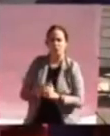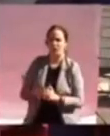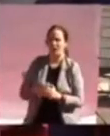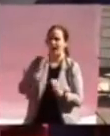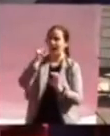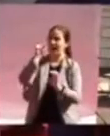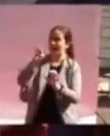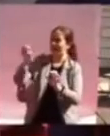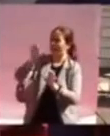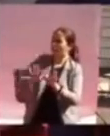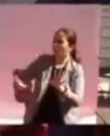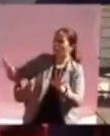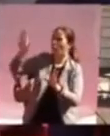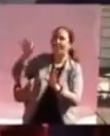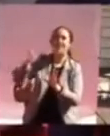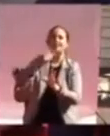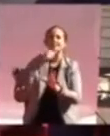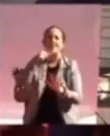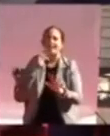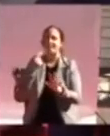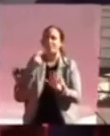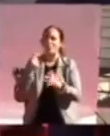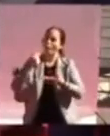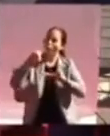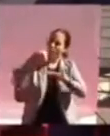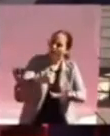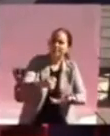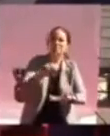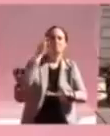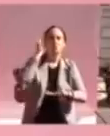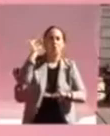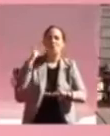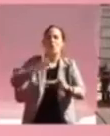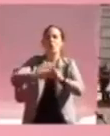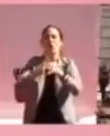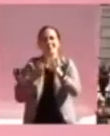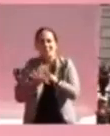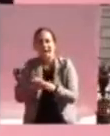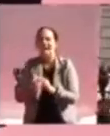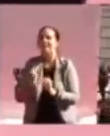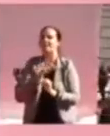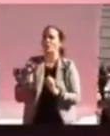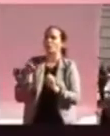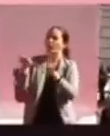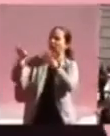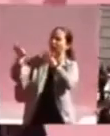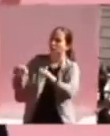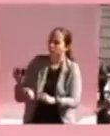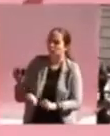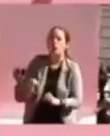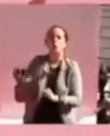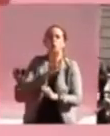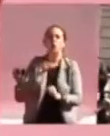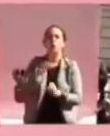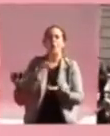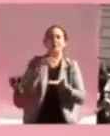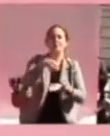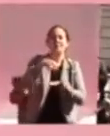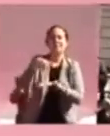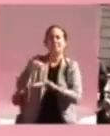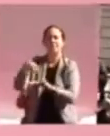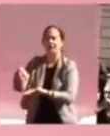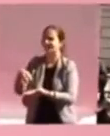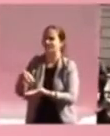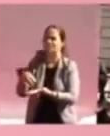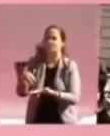in più per i contratti per le assunzioni per gli investimenti non li può mettere perché c'è questa